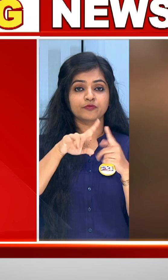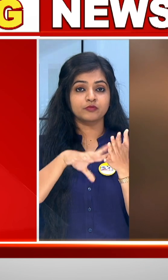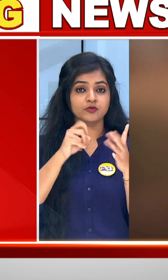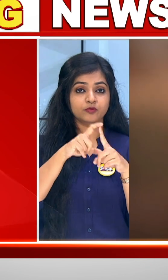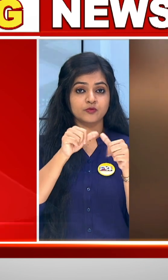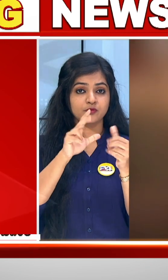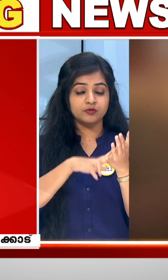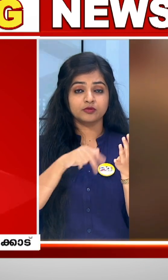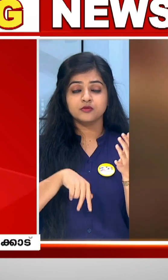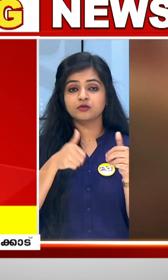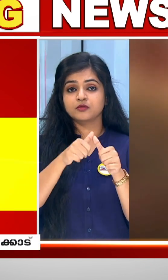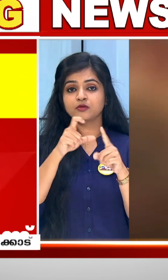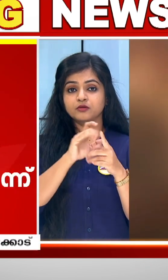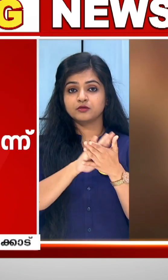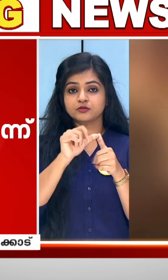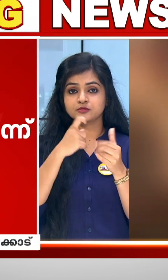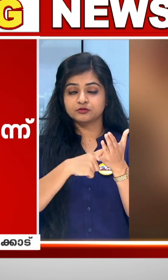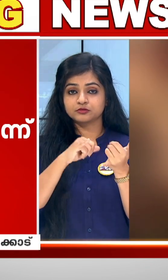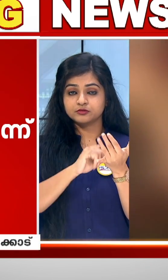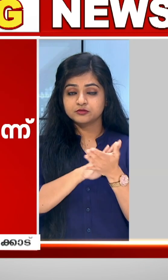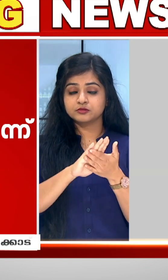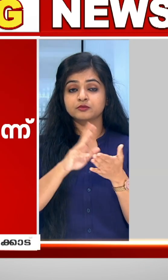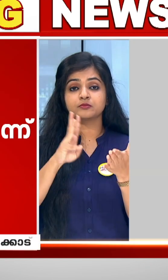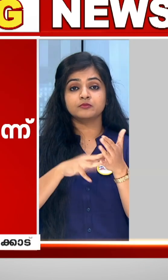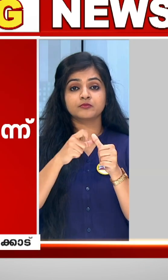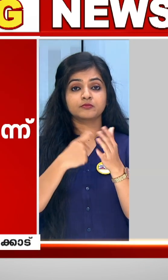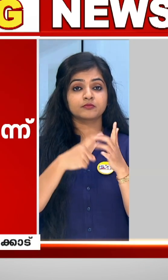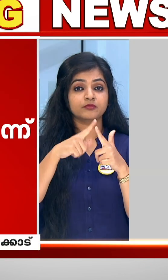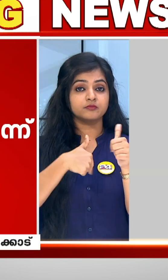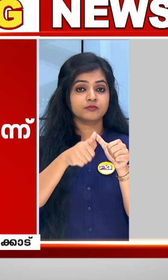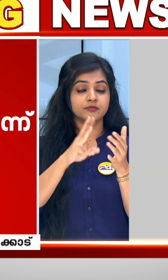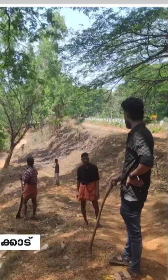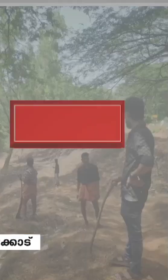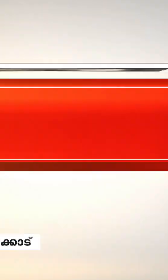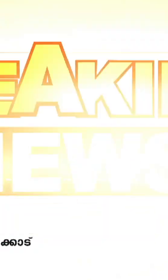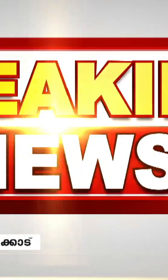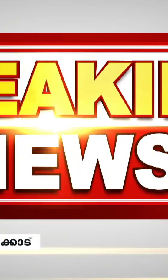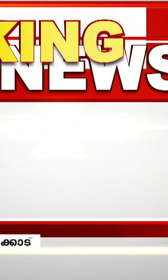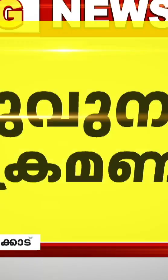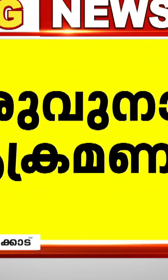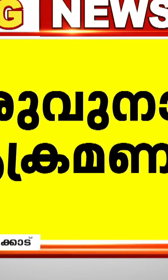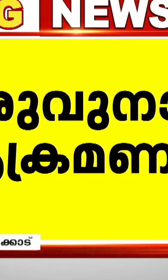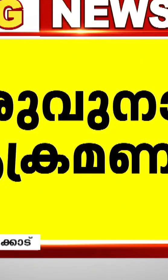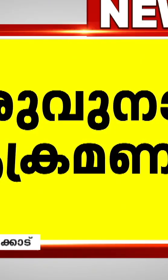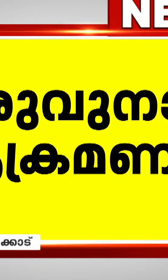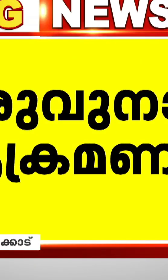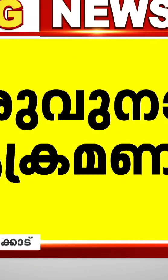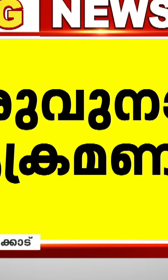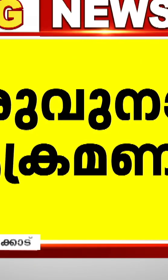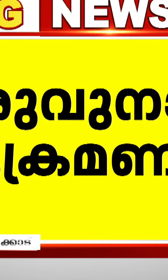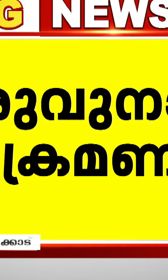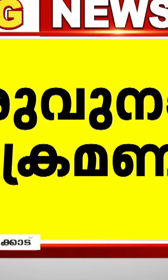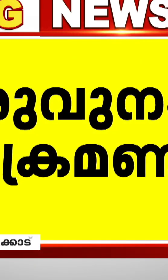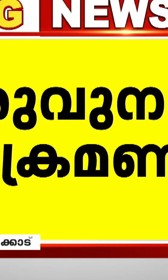3 പേർക്കാണ് തെരുവുനായയുടെ കടിയേറ്റത്. ഇവർ 3 പേരും ആശുപത്രിയിൽ ചികിത്സ തേടിയിട്ടുണ്ട്. ഇതിൽ സൂചിപ്പിച്ചതുപോലെ തന്നെ